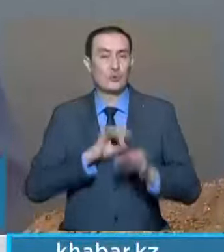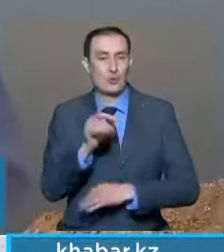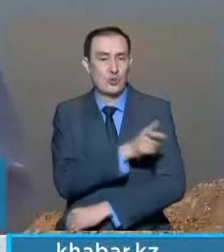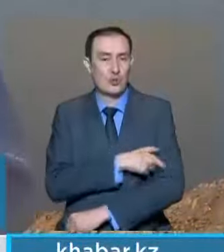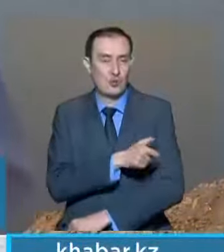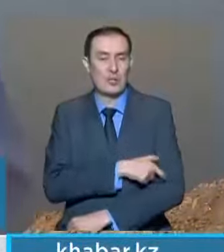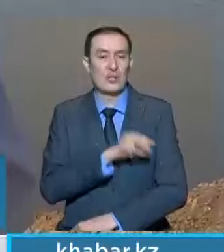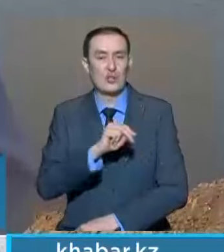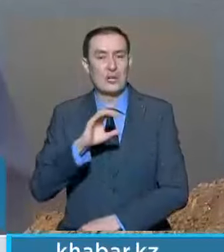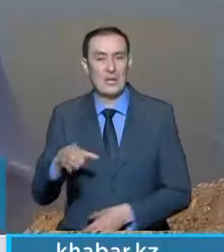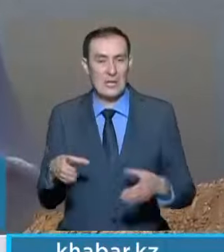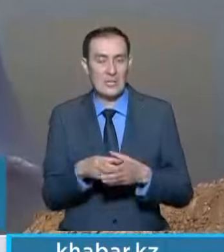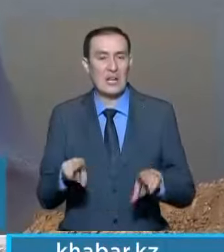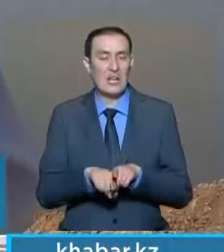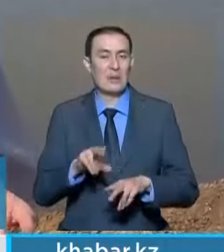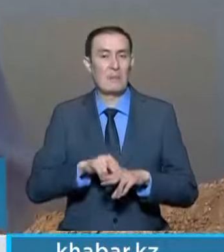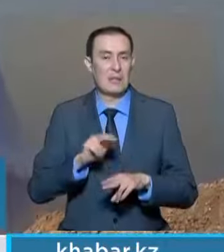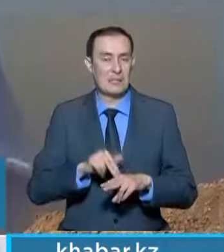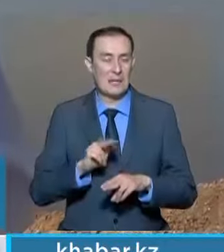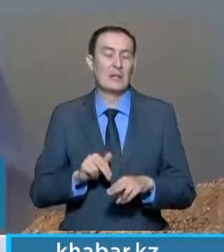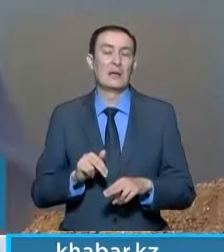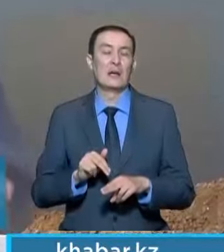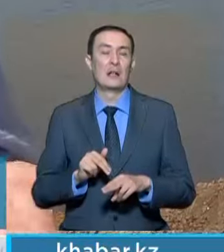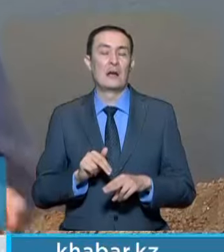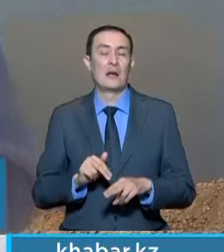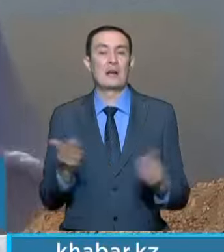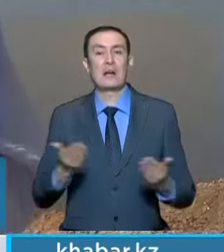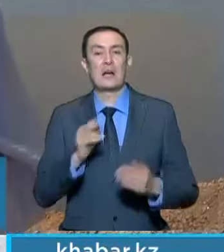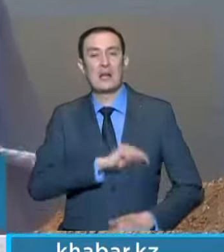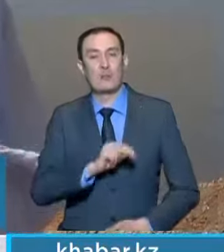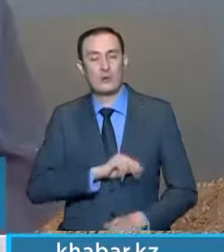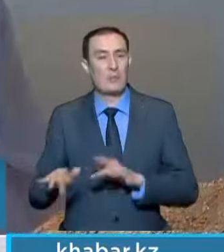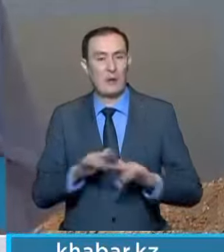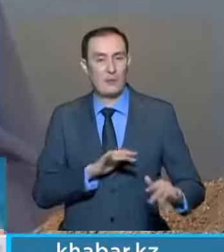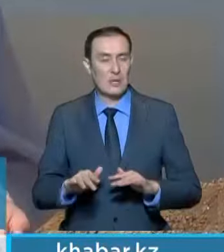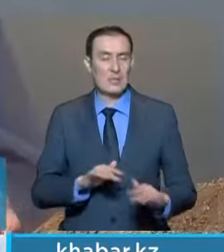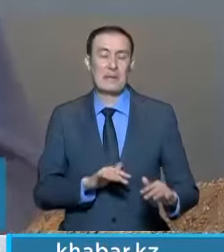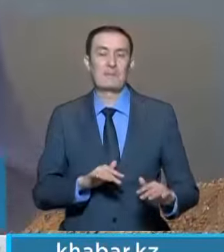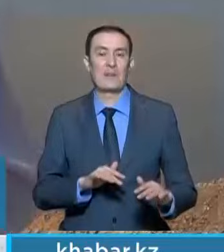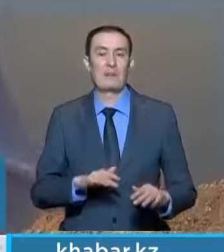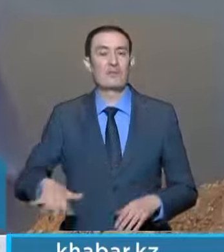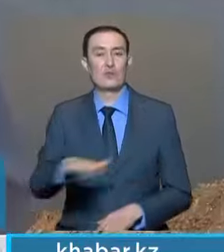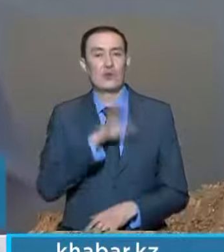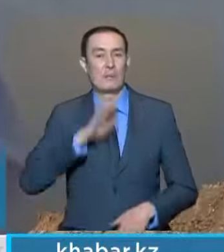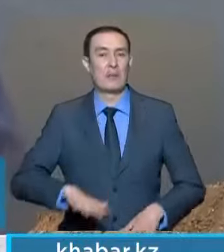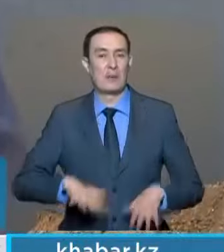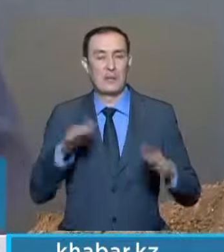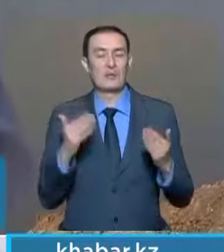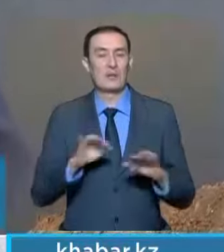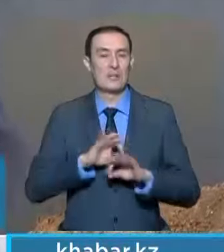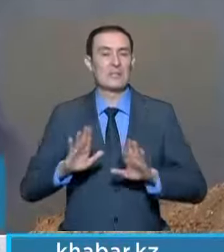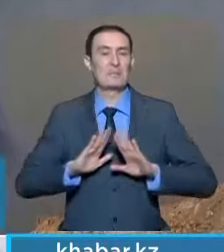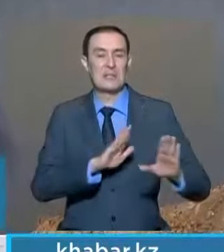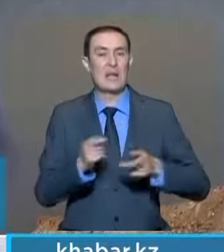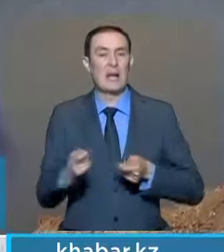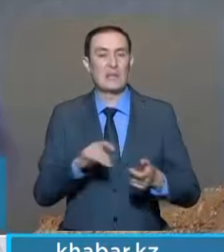круглосуточно дежурят спасатели и сотрудники полиции. Какая работа проводится в зоне подтопления, нам рассказал